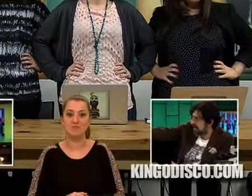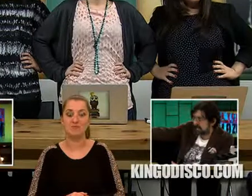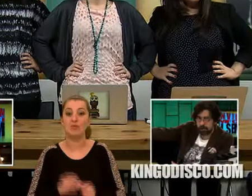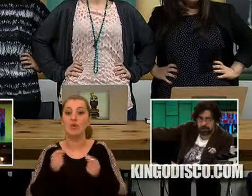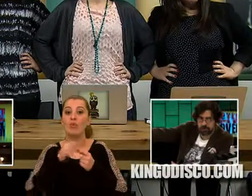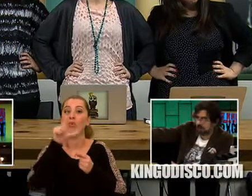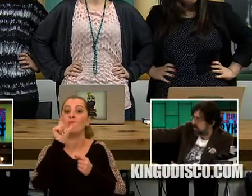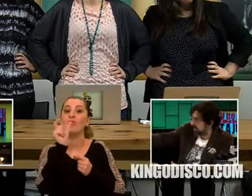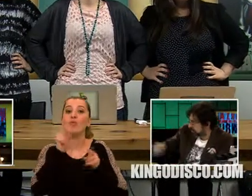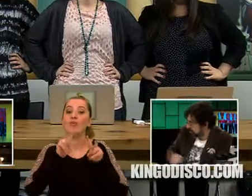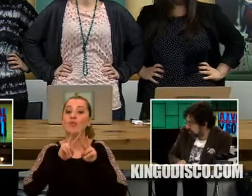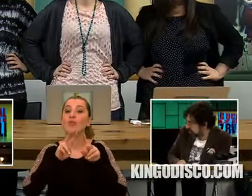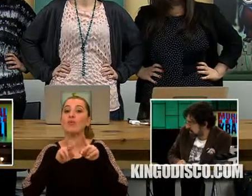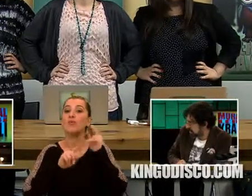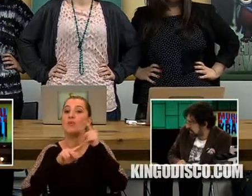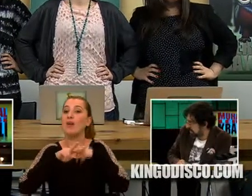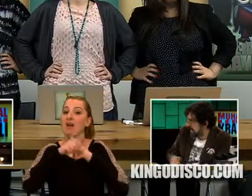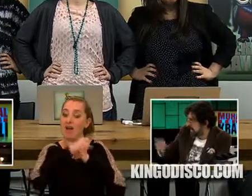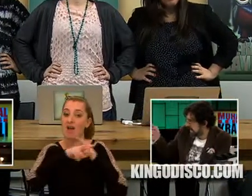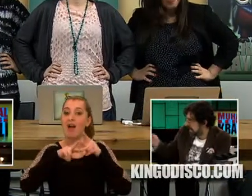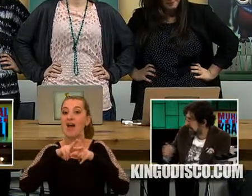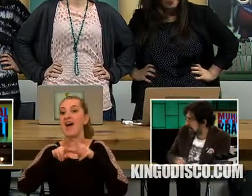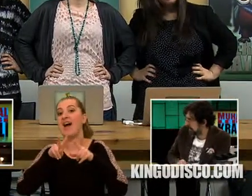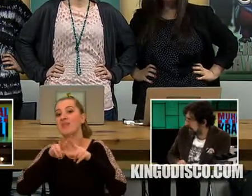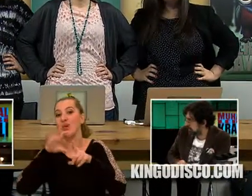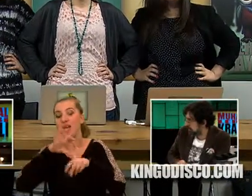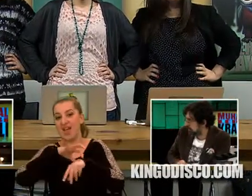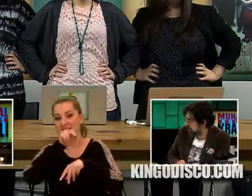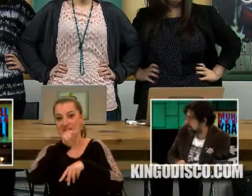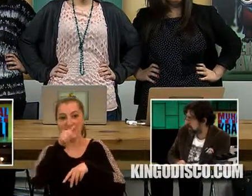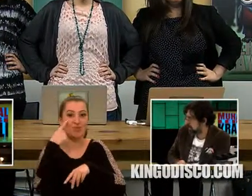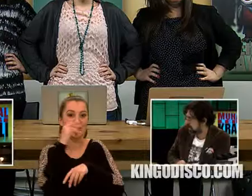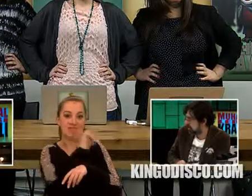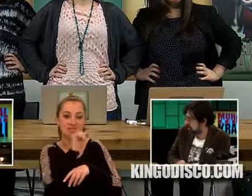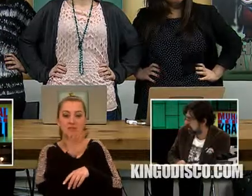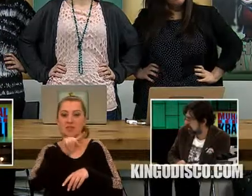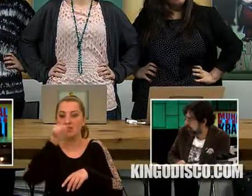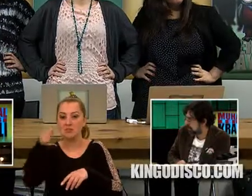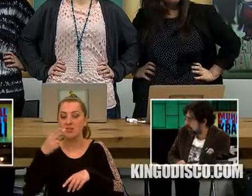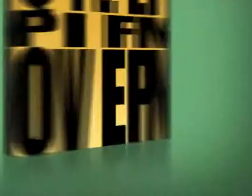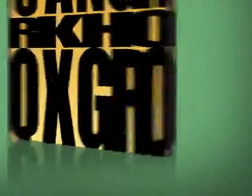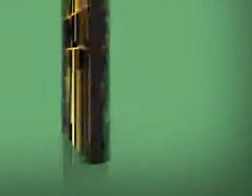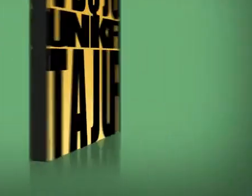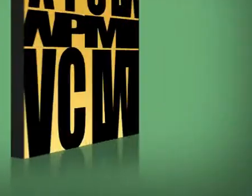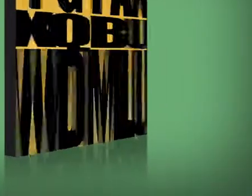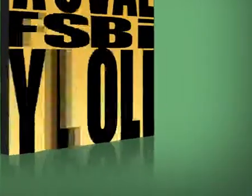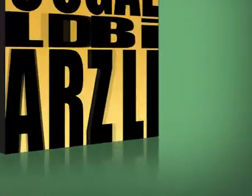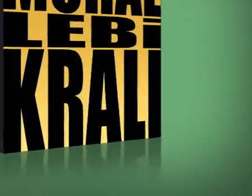bulimya ve anoreksiya örneği görüyoruz iki tane. Hemen yanlarında da müthiş bir kadın görüyoruz. Gerçek.